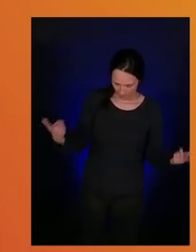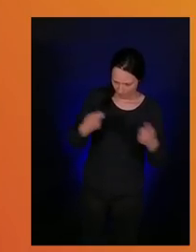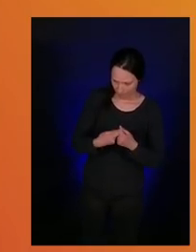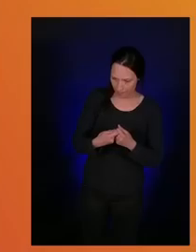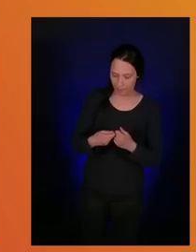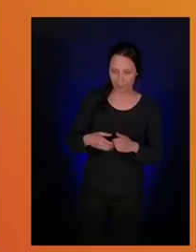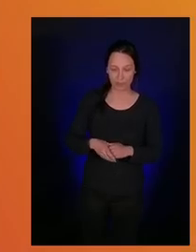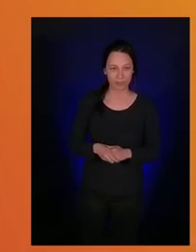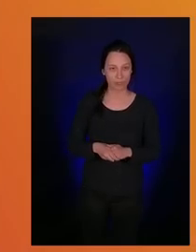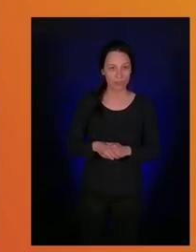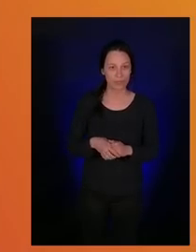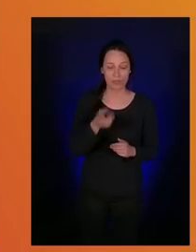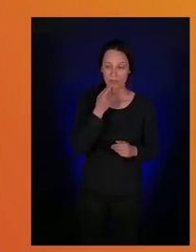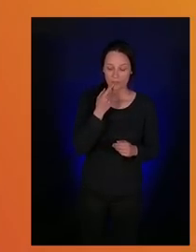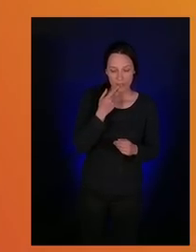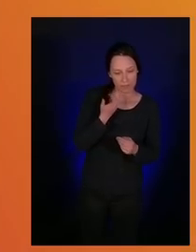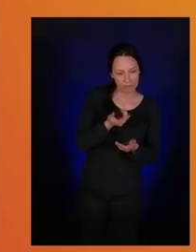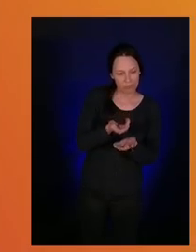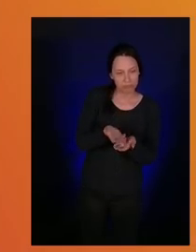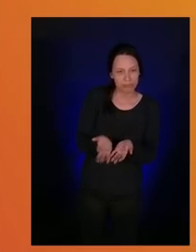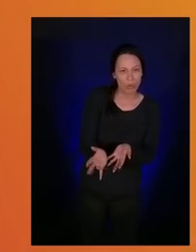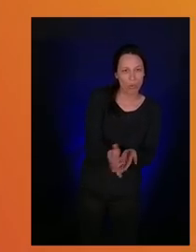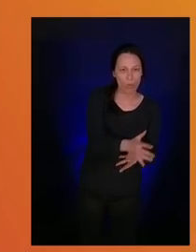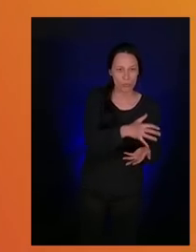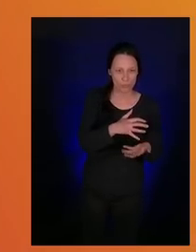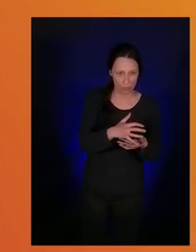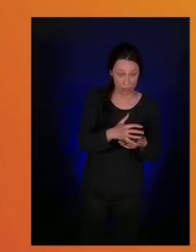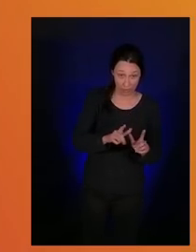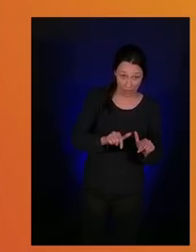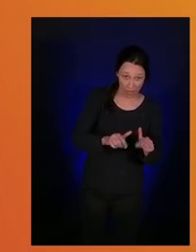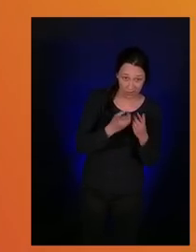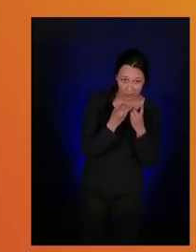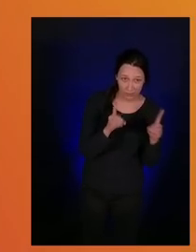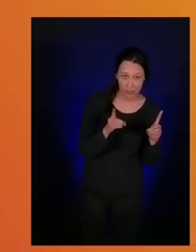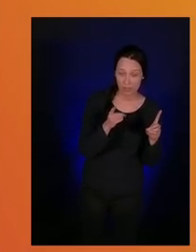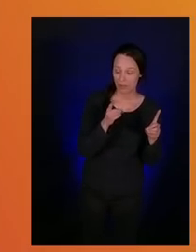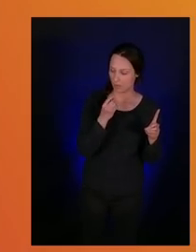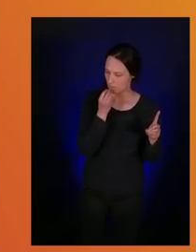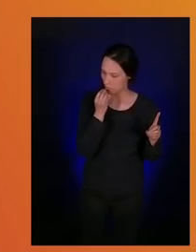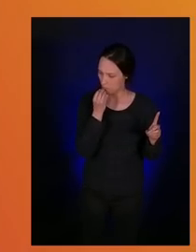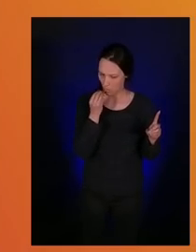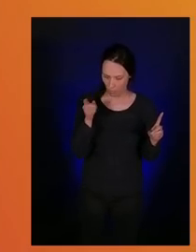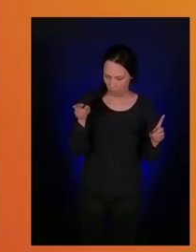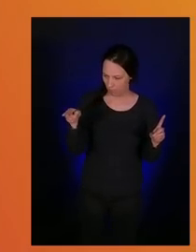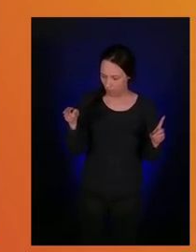Il faut alors s'assurer que les ressources disponibles sont en adéquation avec les coûts prévisionnels validés